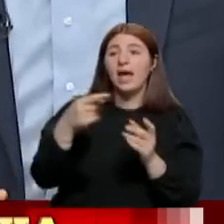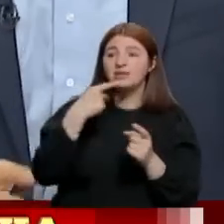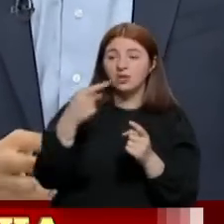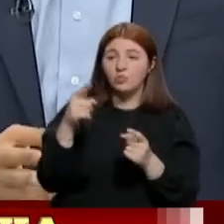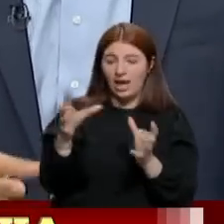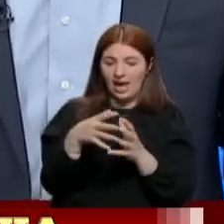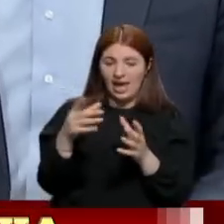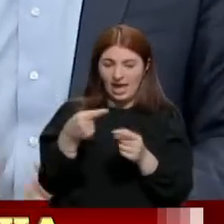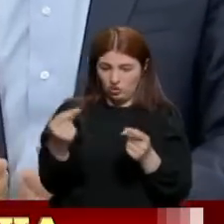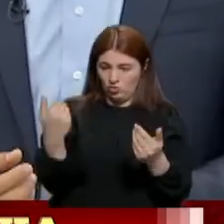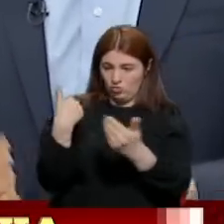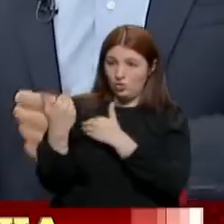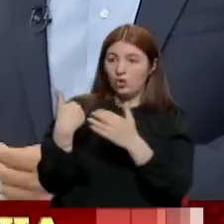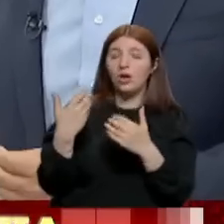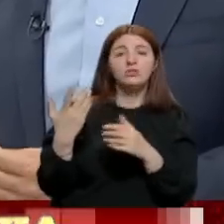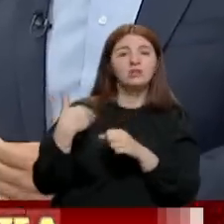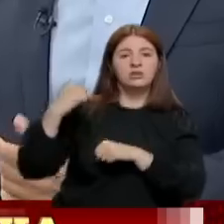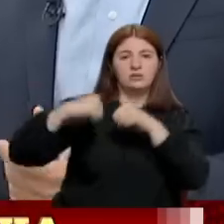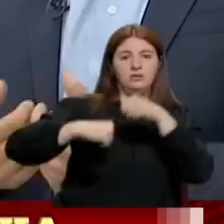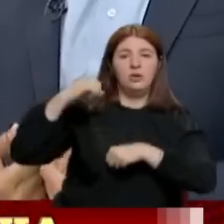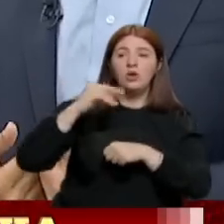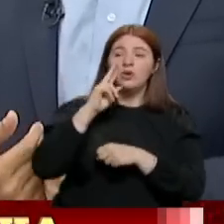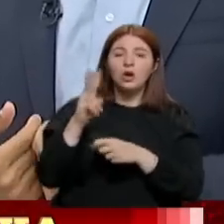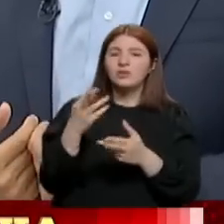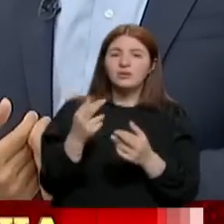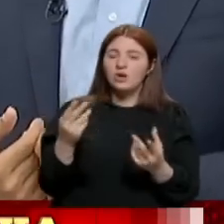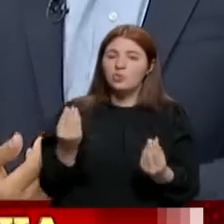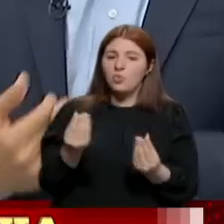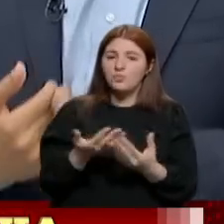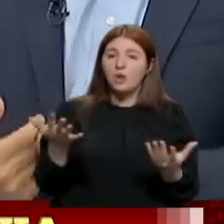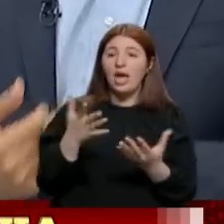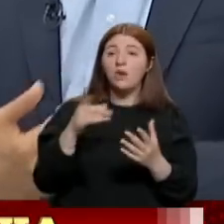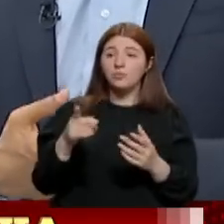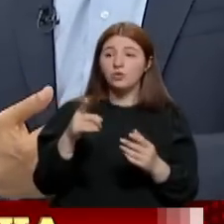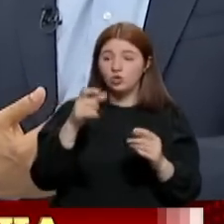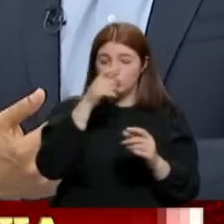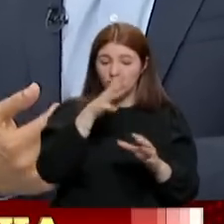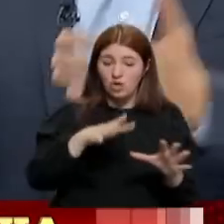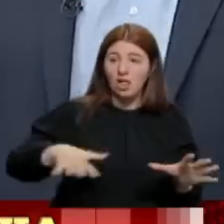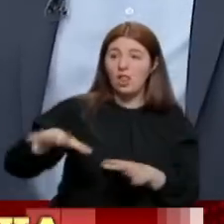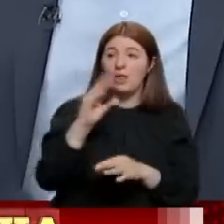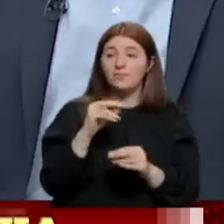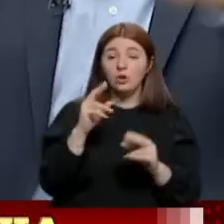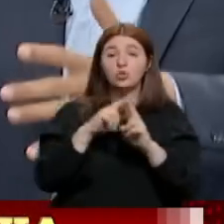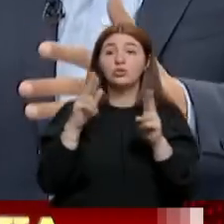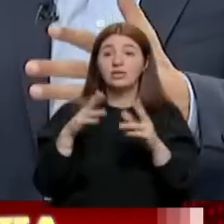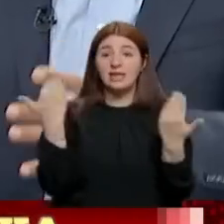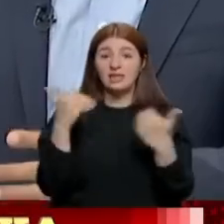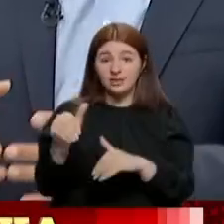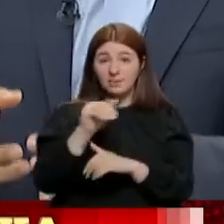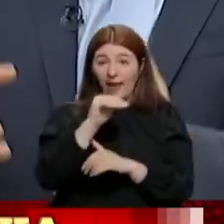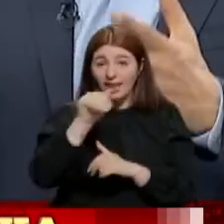bu eksikleri gösterin. Ama onlar rakip olarak görüyorlar. Oysa yara çok büyük. Bu eğer ki ulusal bir mesele ise, bakın uluslararası destek de